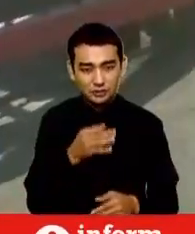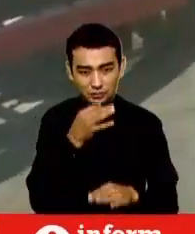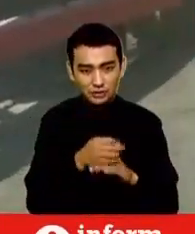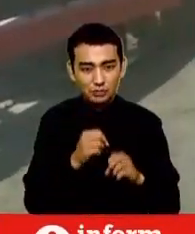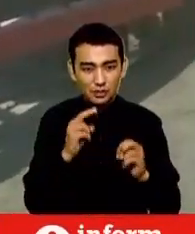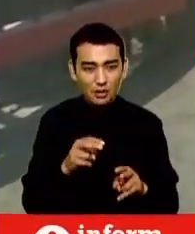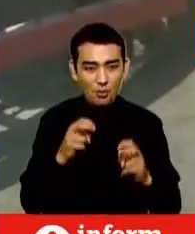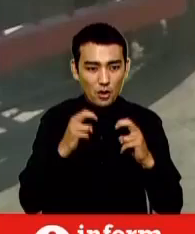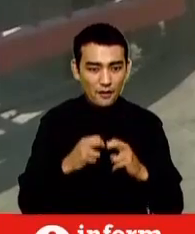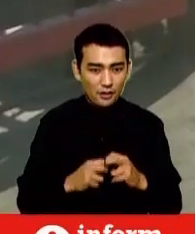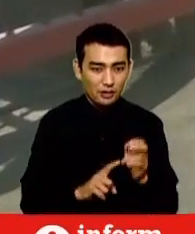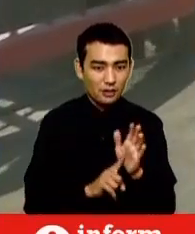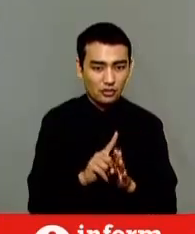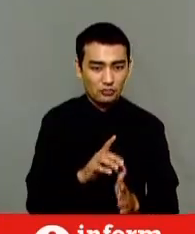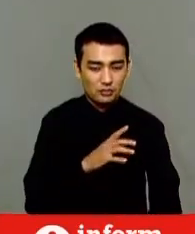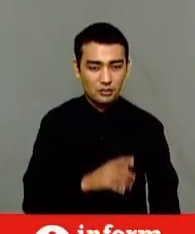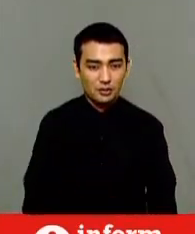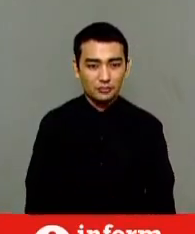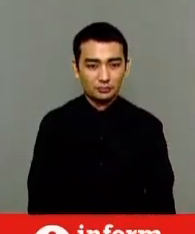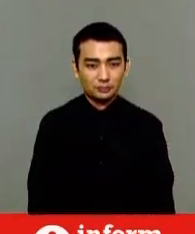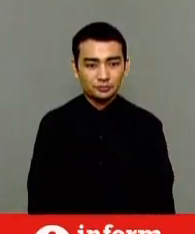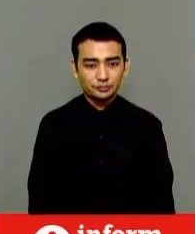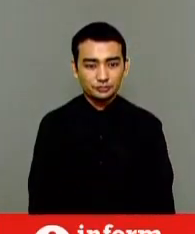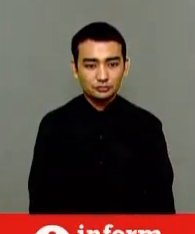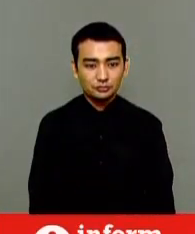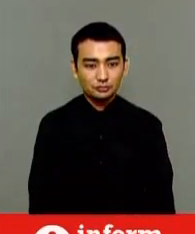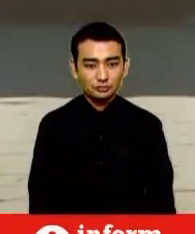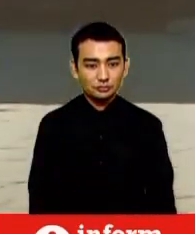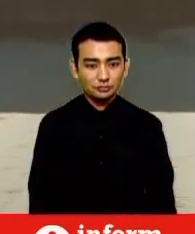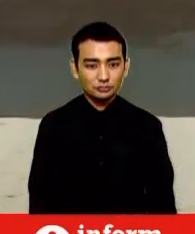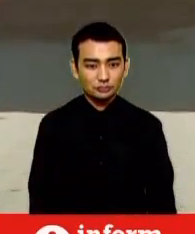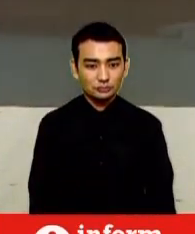тексеру басталғанын мәлім етті. Нұрайын Рахай, Дәулетбай Нұрмахан, Информбюро, Жамбыл облысы.